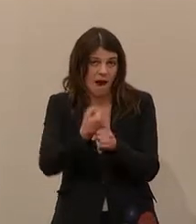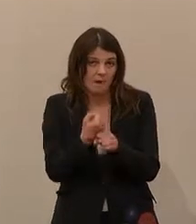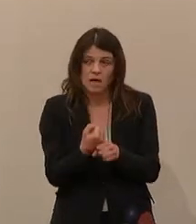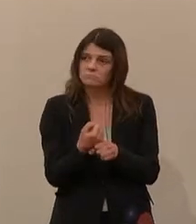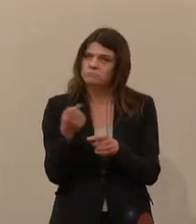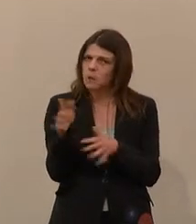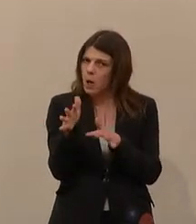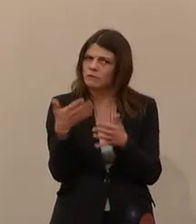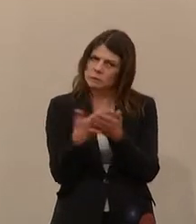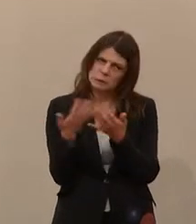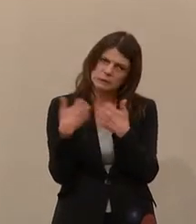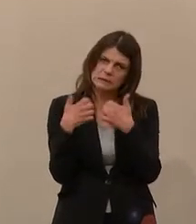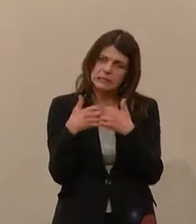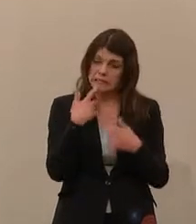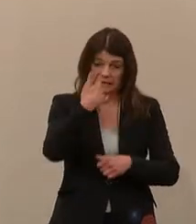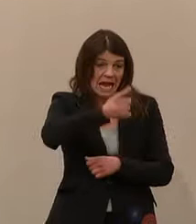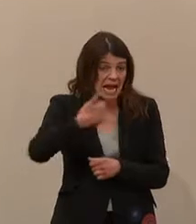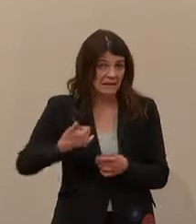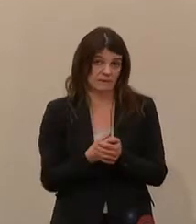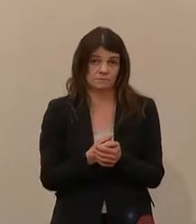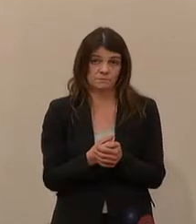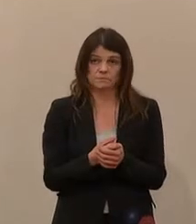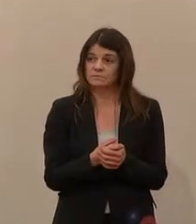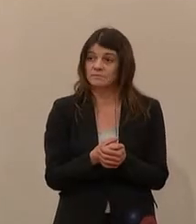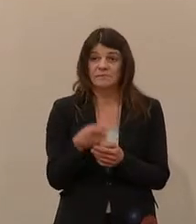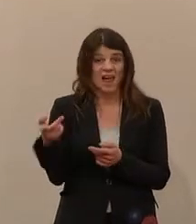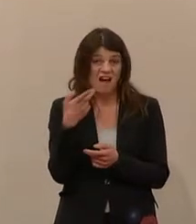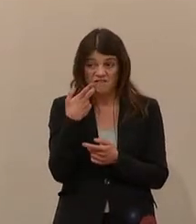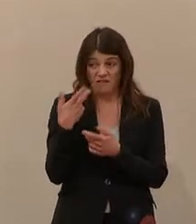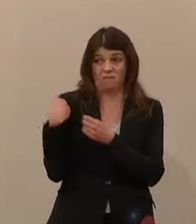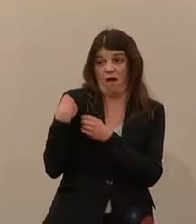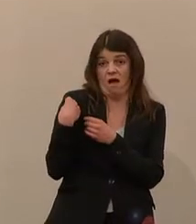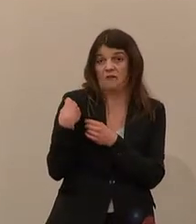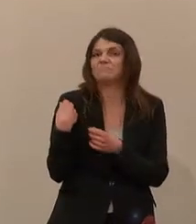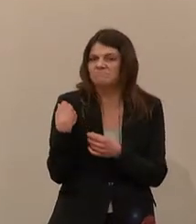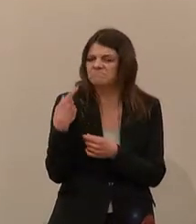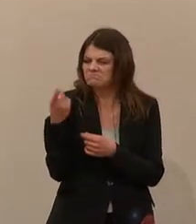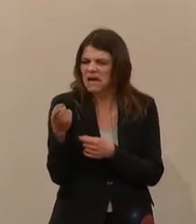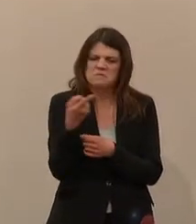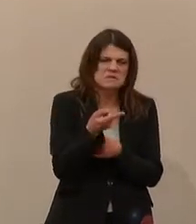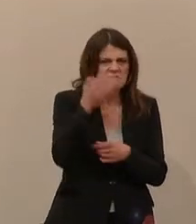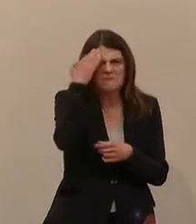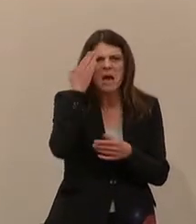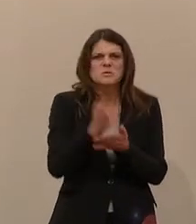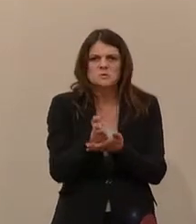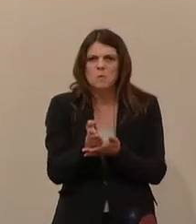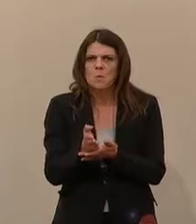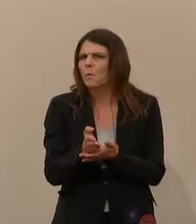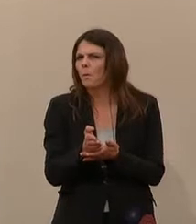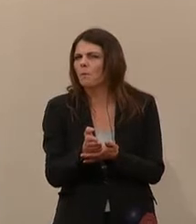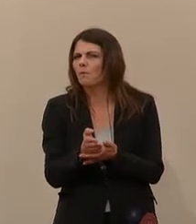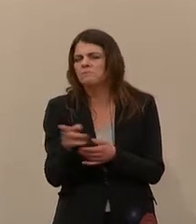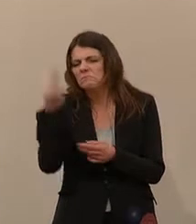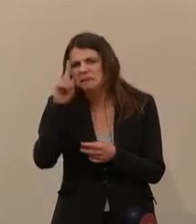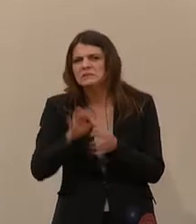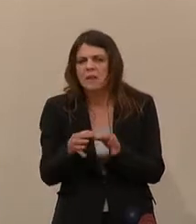der hat mir ungefähr Folgendes gesagt. Jeder, der dir weismachen möchte, er oder sie würde wissen, ganz genau